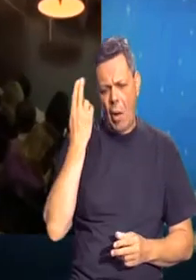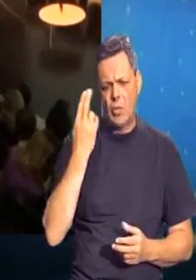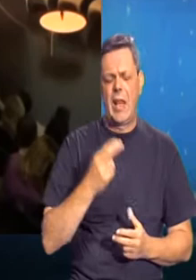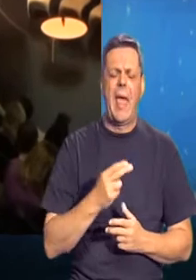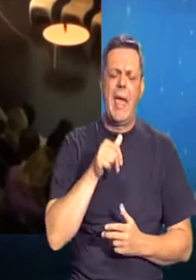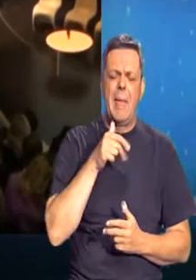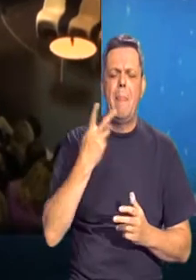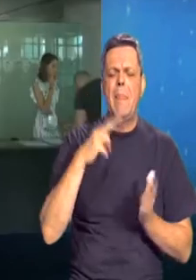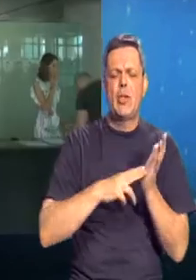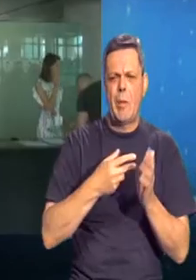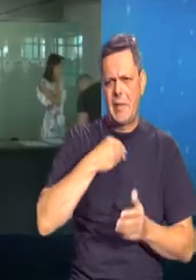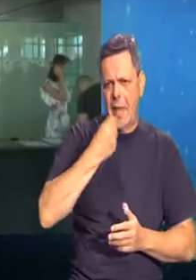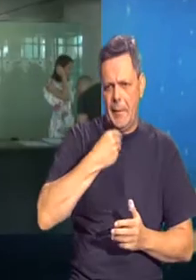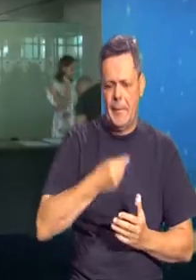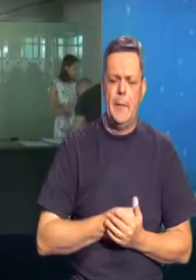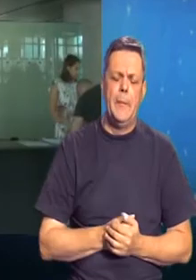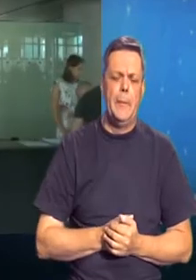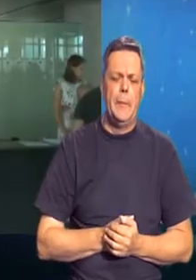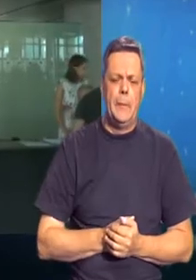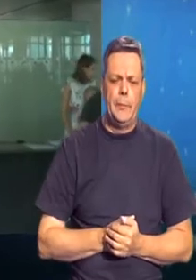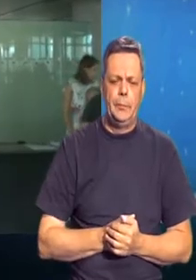iz Nizozemske.